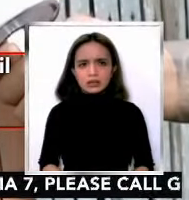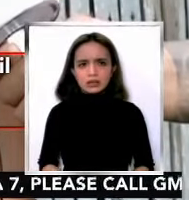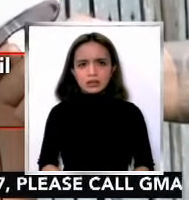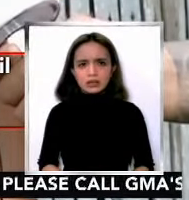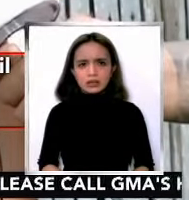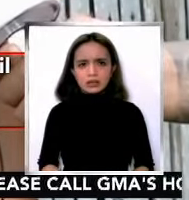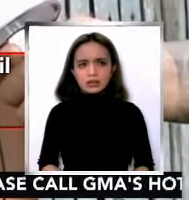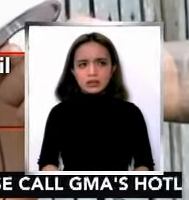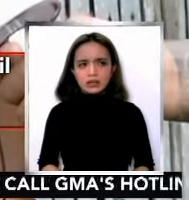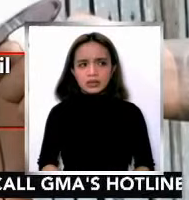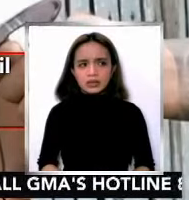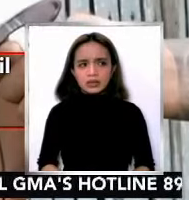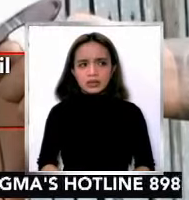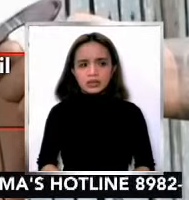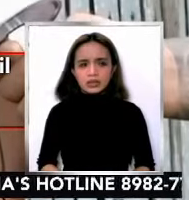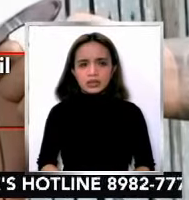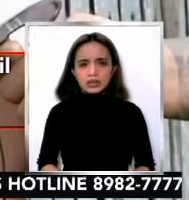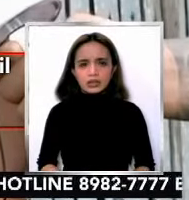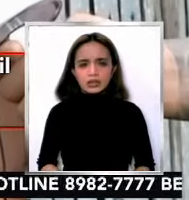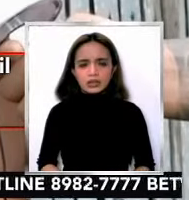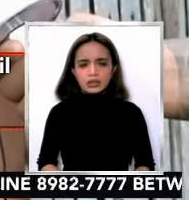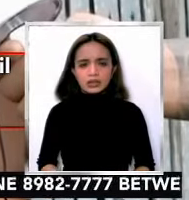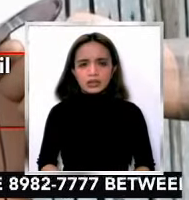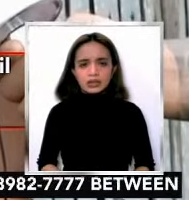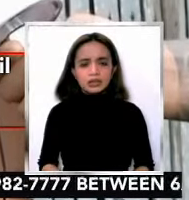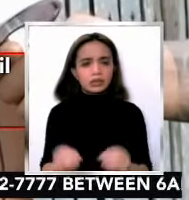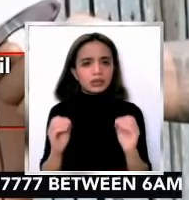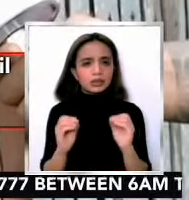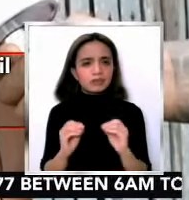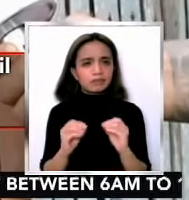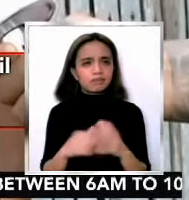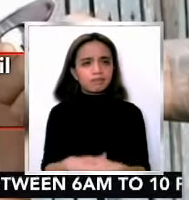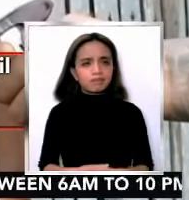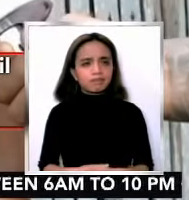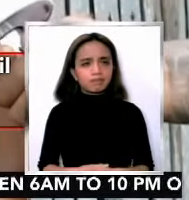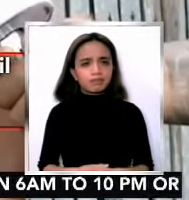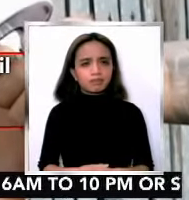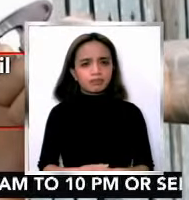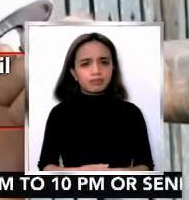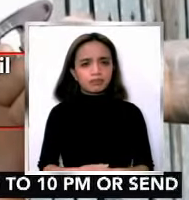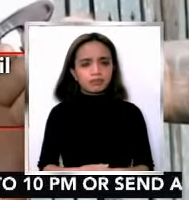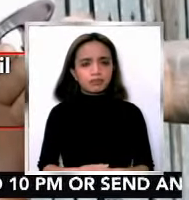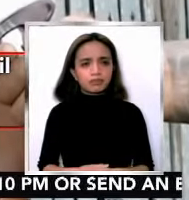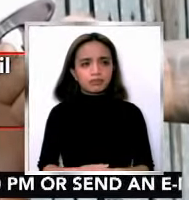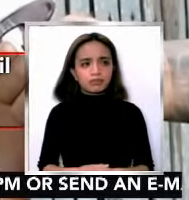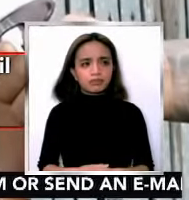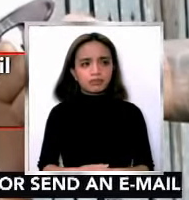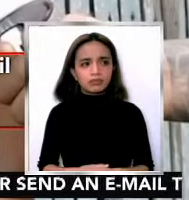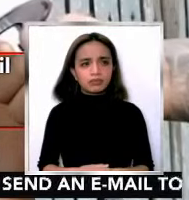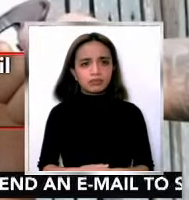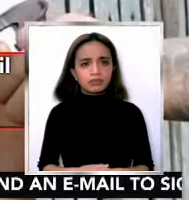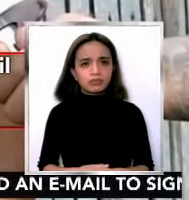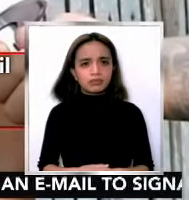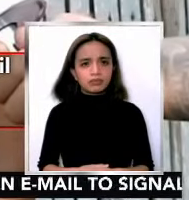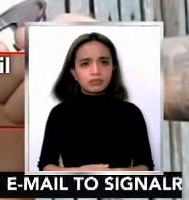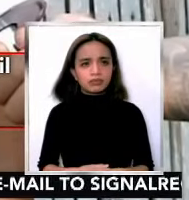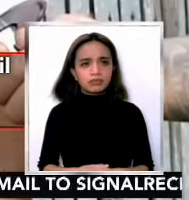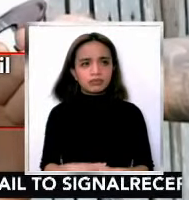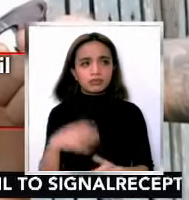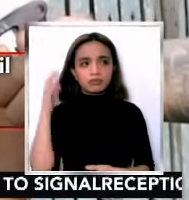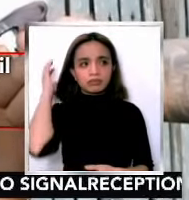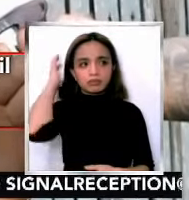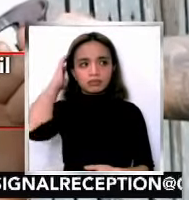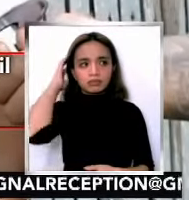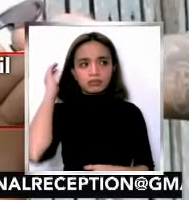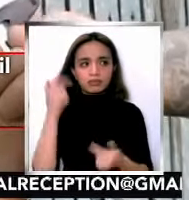nakalutan. Dayon, mo naman to nga kung maunsa iyang makuanan niya, nang makaon niya, o